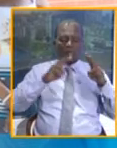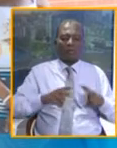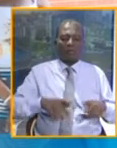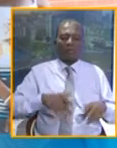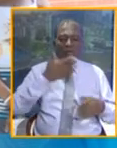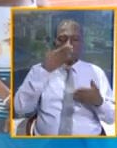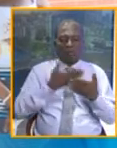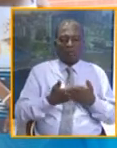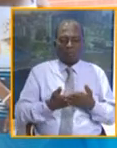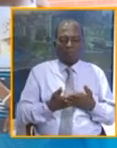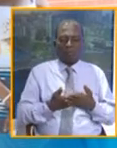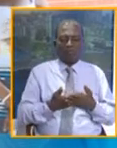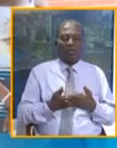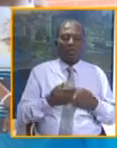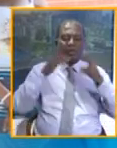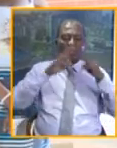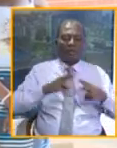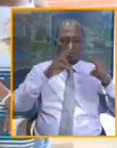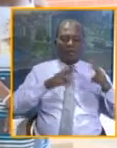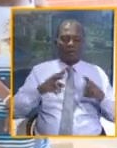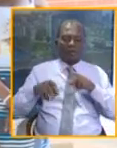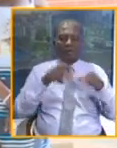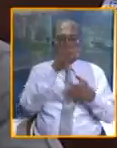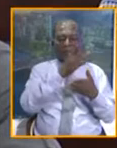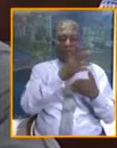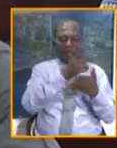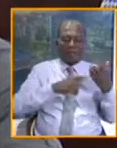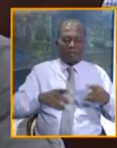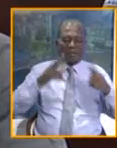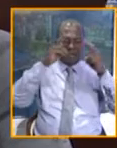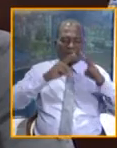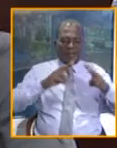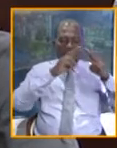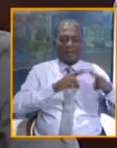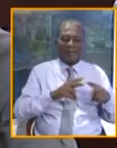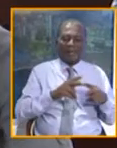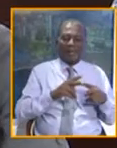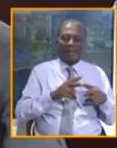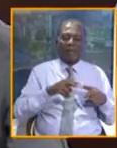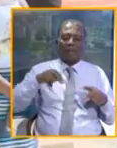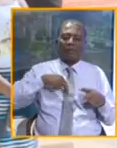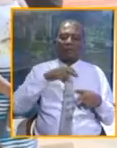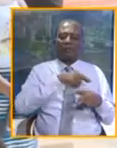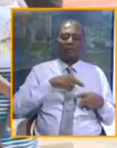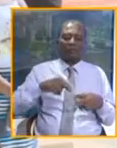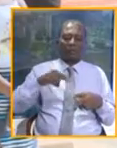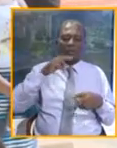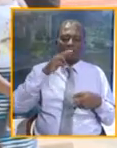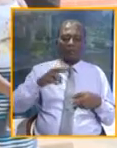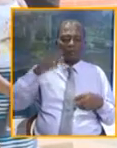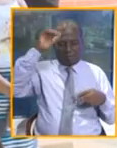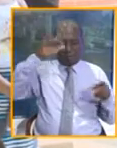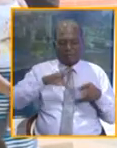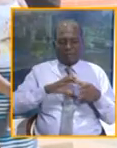viable, une ville qui va faire partie des villes d'avenir de ce pays et de cette planète. C'est nous, fils de Bondo, qui allons réaliser